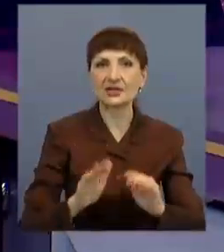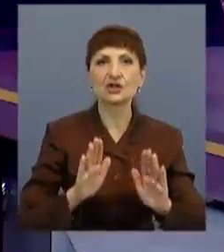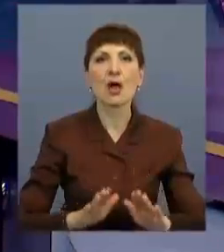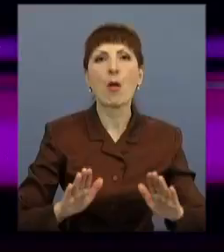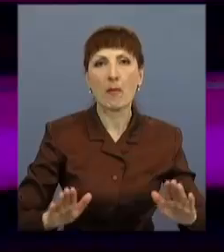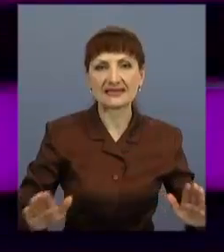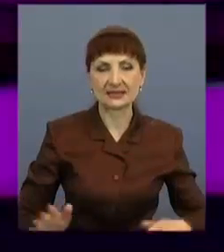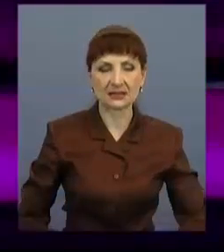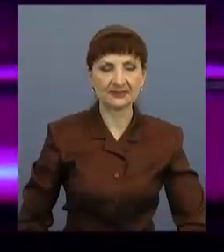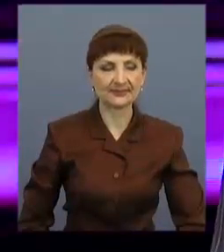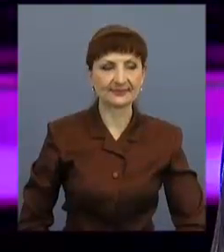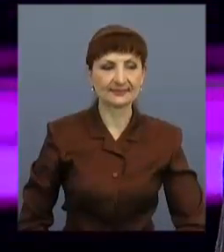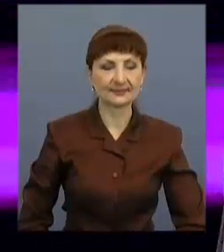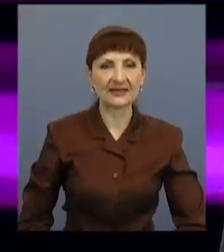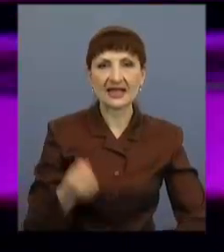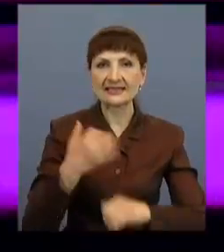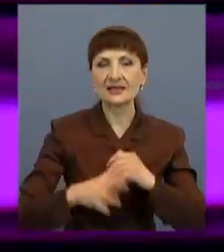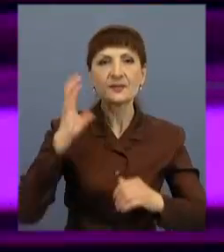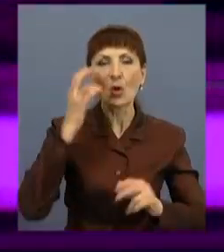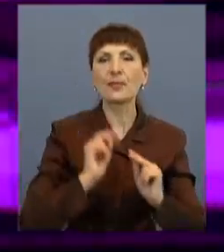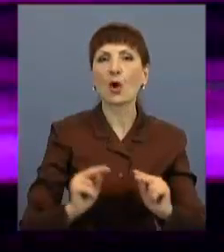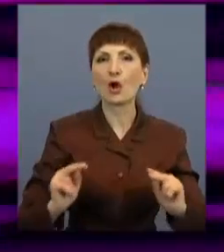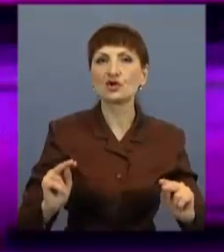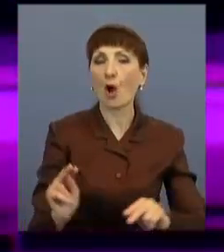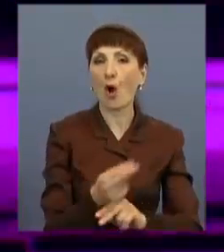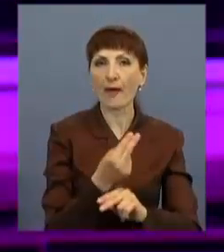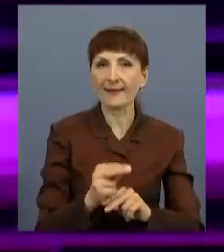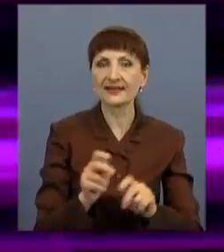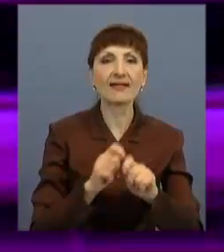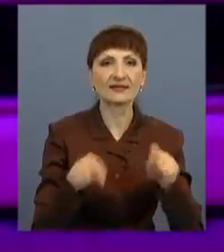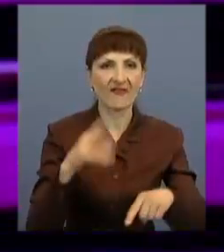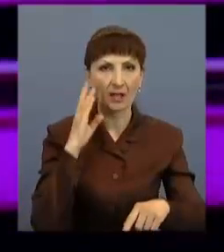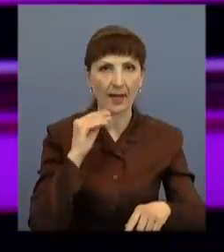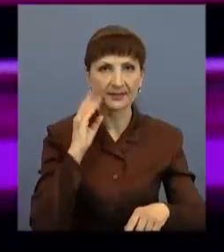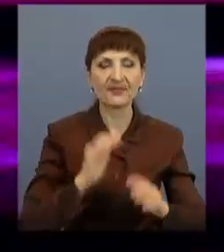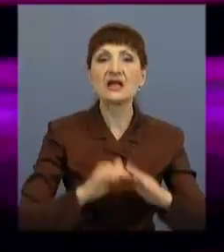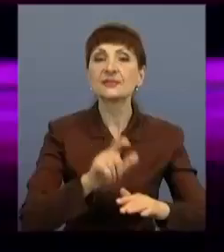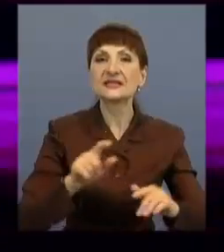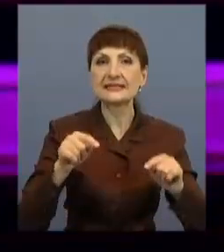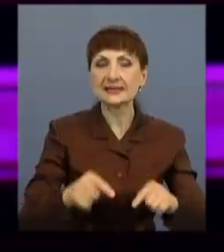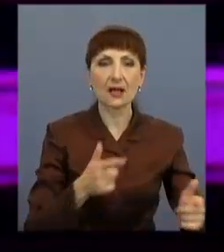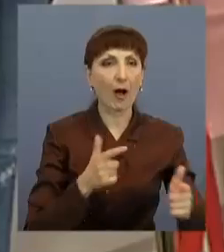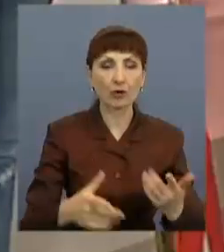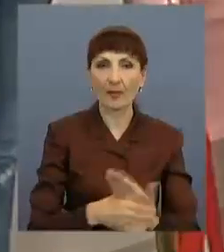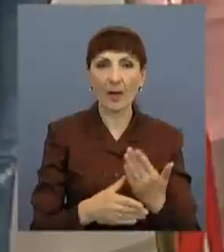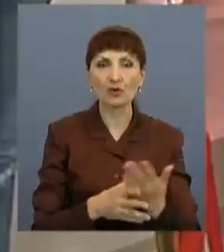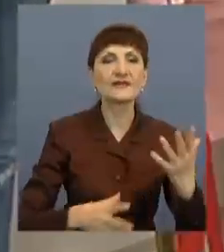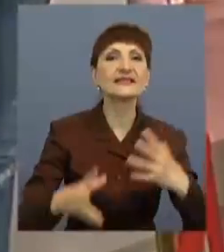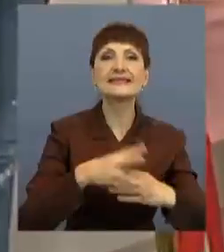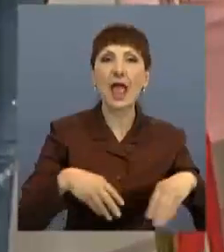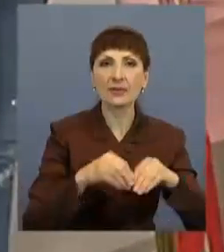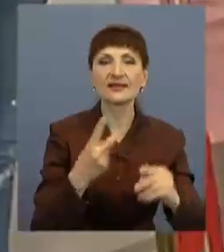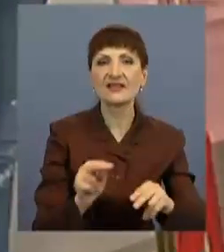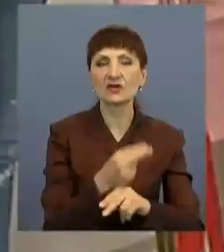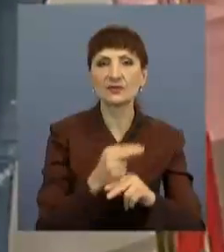малышей. Центр психолого-педагогической коррекции открылся в Алматы. Специалисты здесь готовы помочь семьям, где